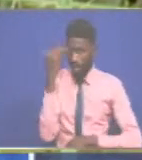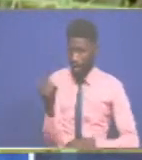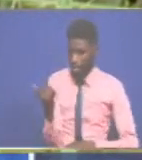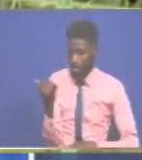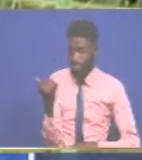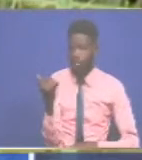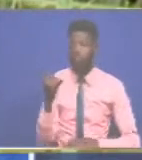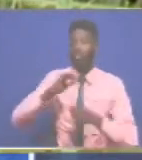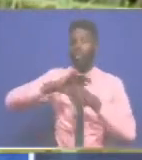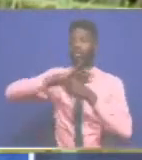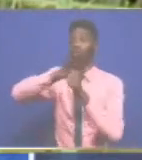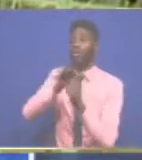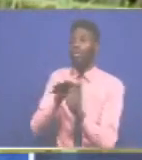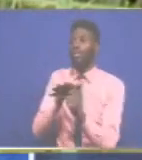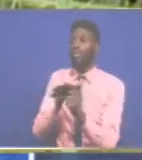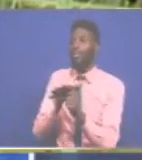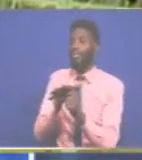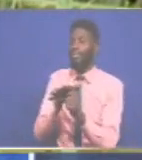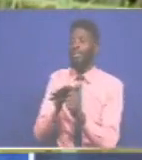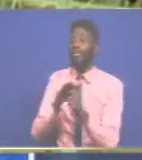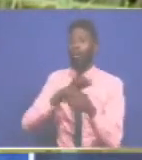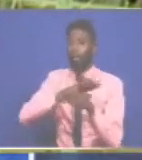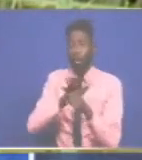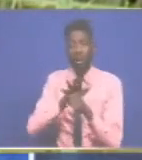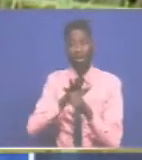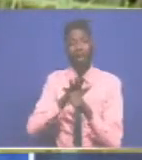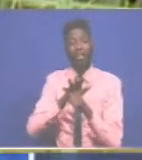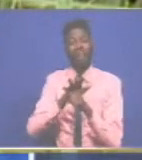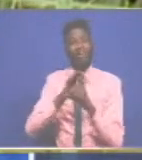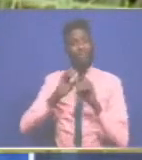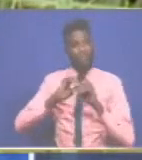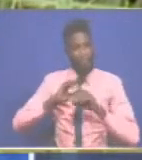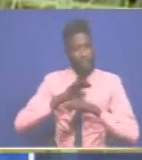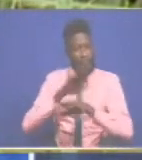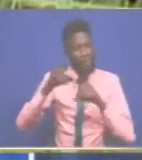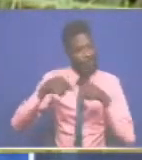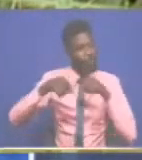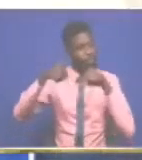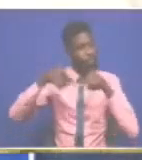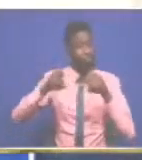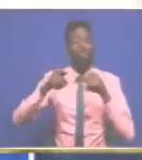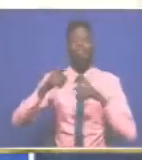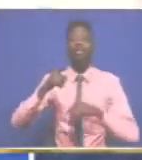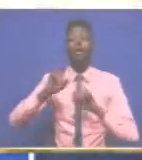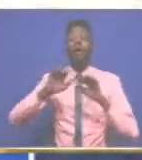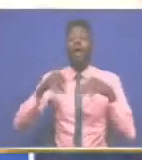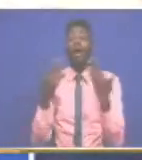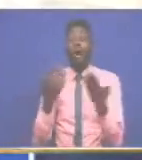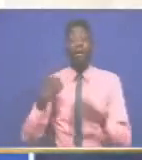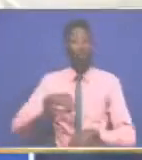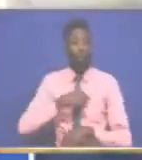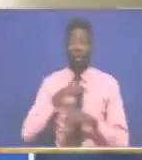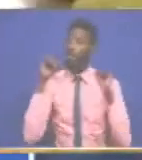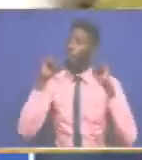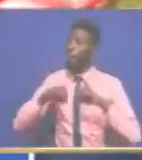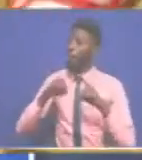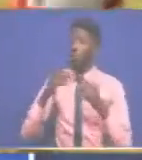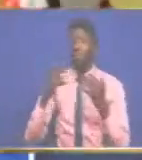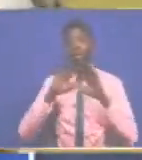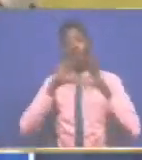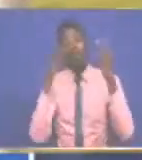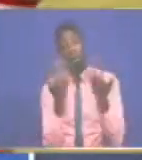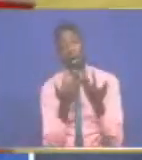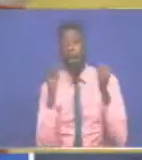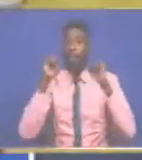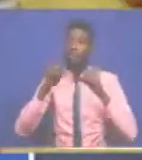the pandemic, you know, the prevalence of the pandemic, how we are able maybe to, the world is able to control